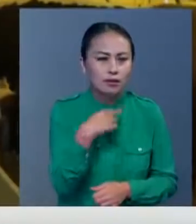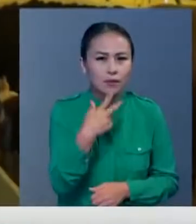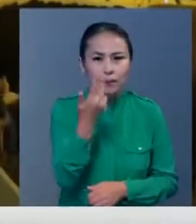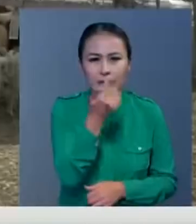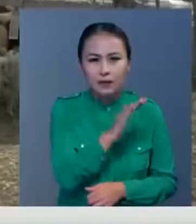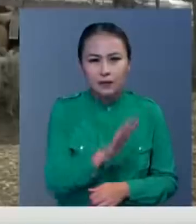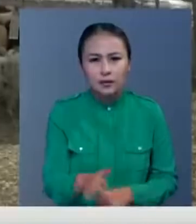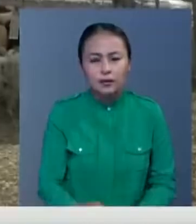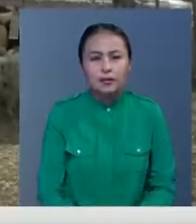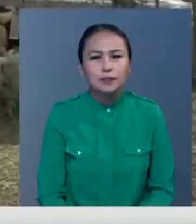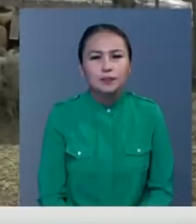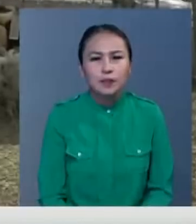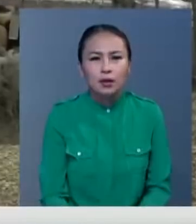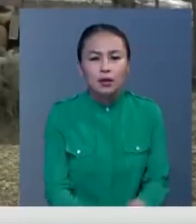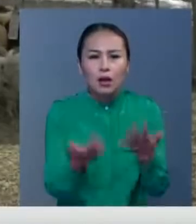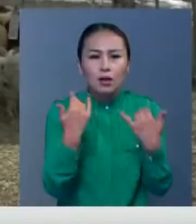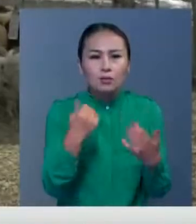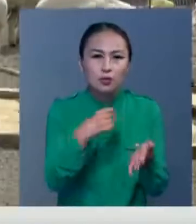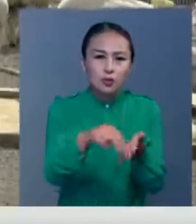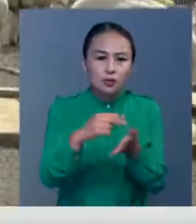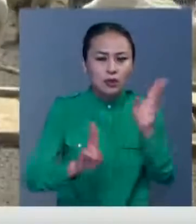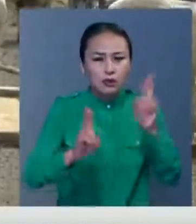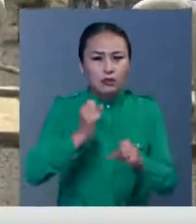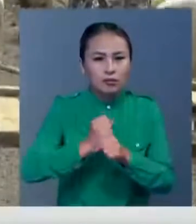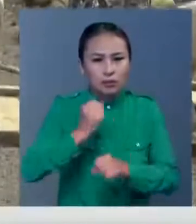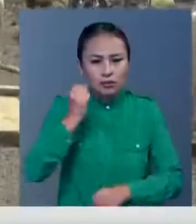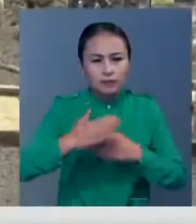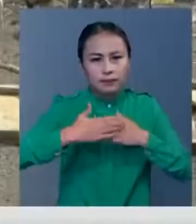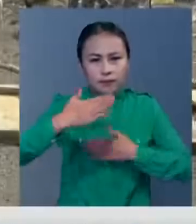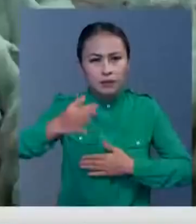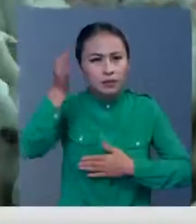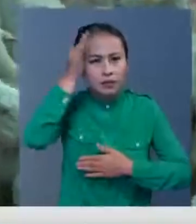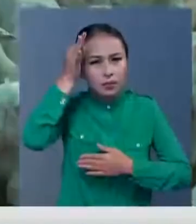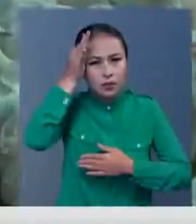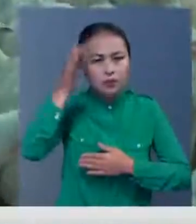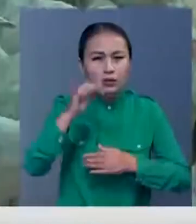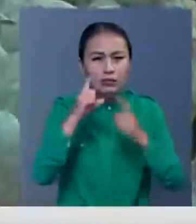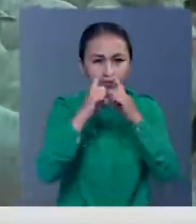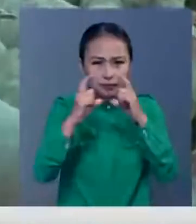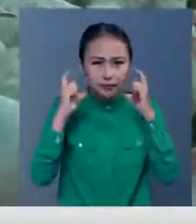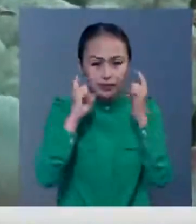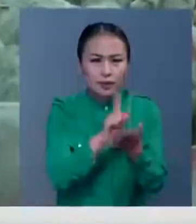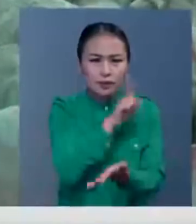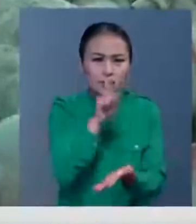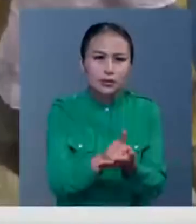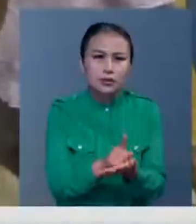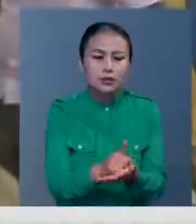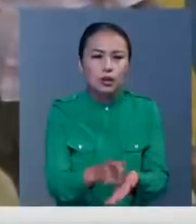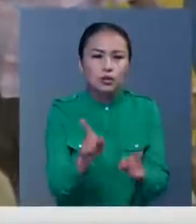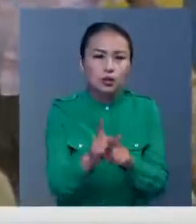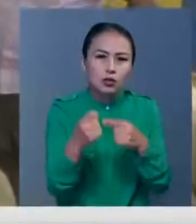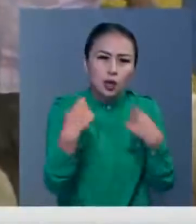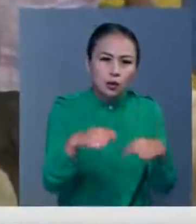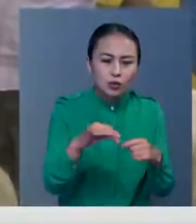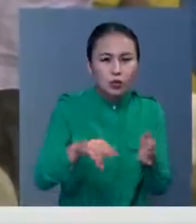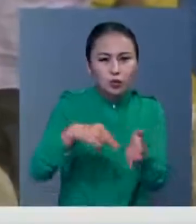қойған жоқпын. Мал базарында ереже қатаң. Арақашықтықты сақтап, бетперде тағу міндет. Тіпті сатушы